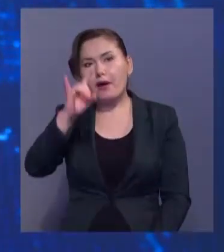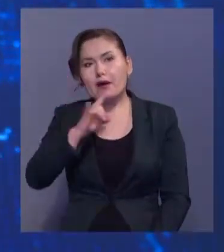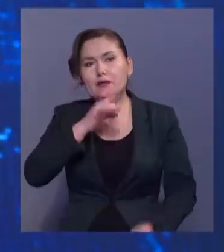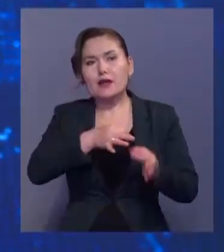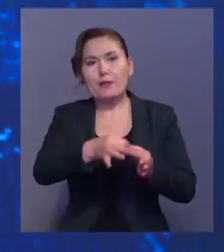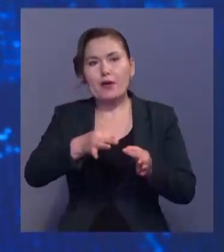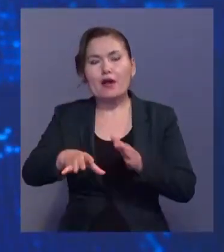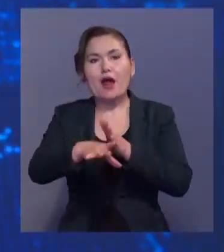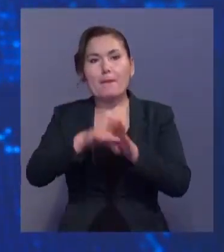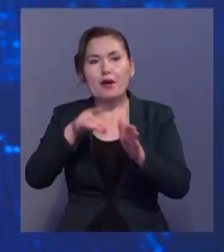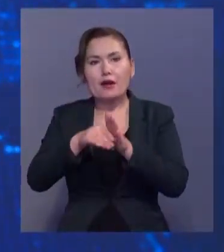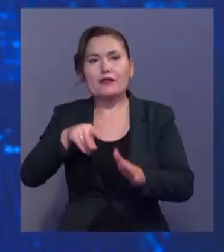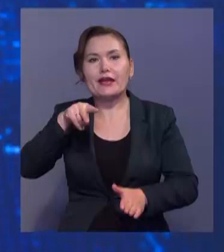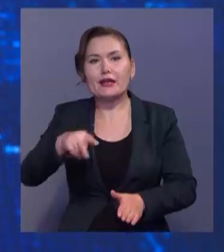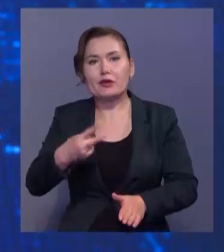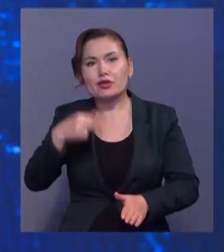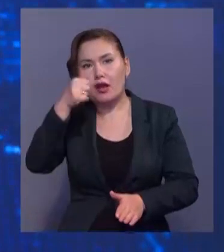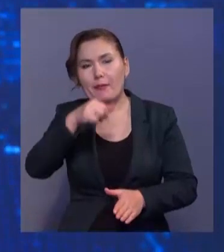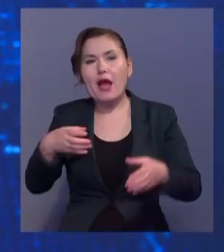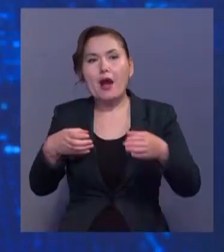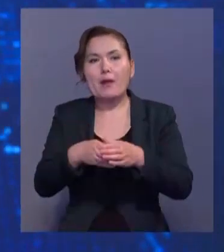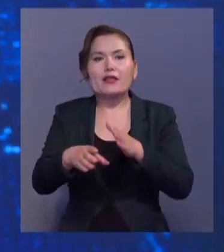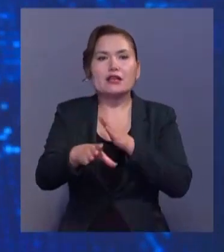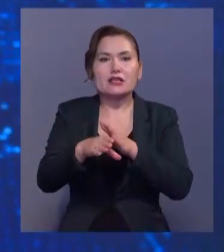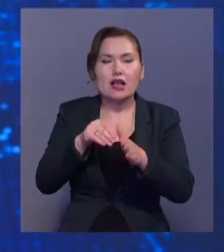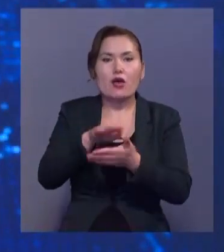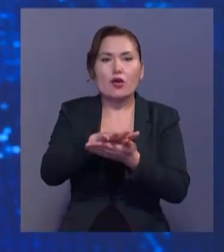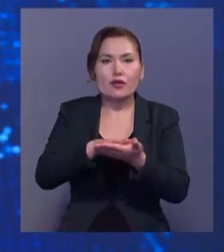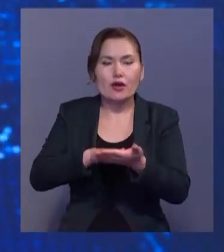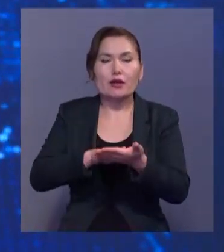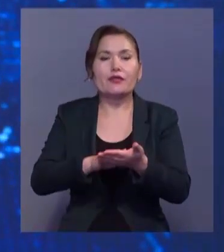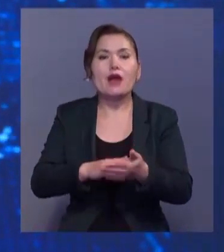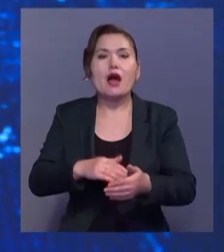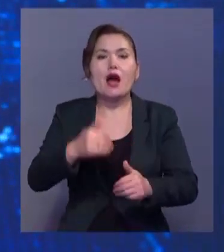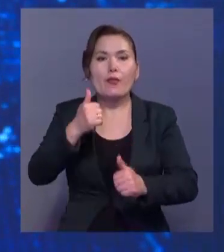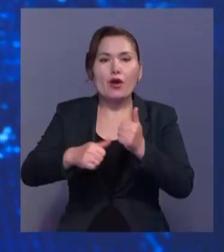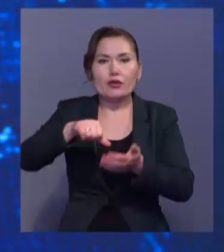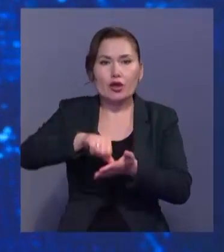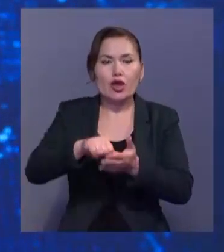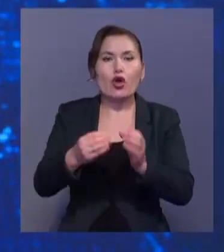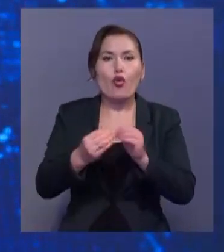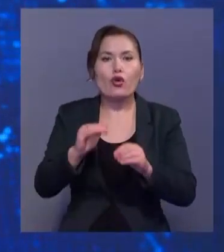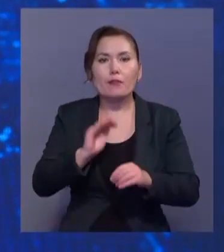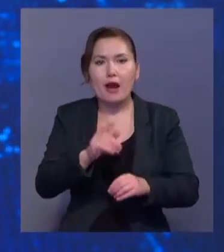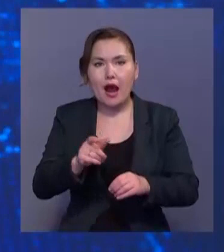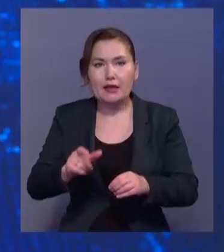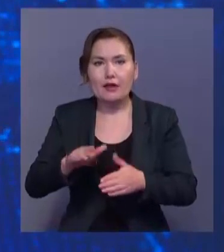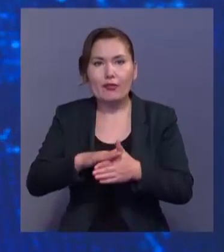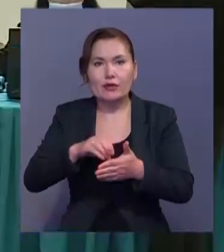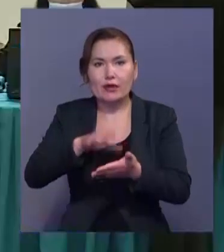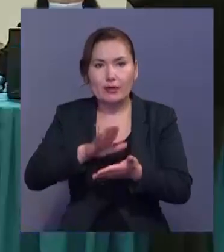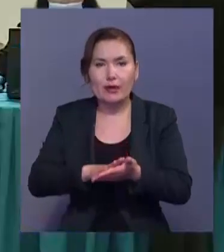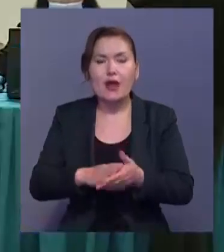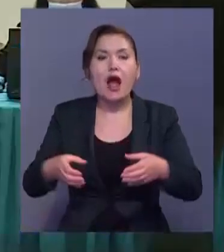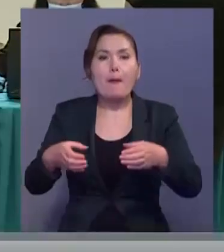Елімізде праймериз 2020 партия ішіндегі сайлауы жалғасып жатыр. Оған үміткер ретінде 10 мыңнан аса адам тіркелген.